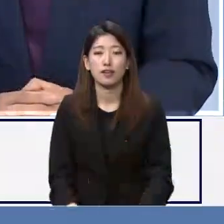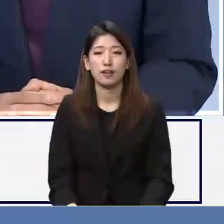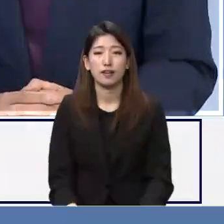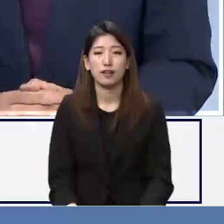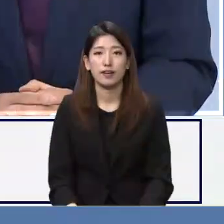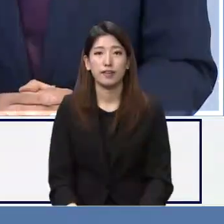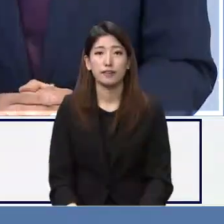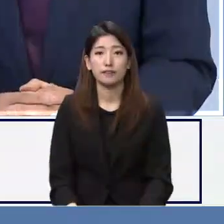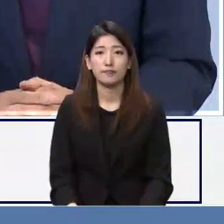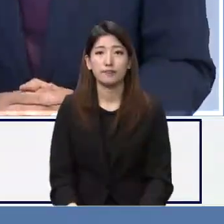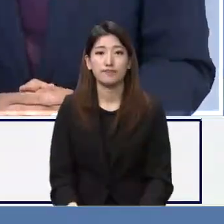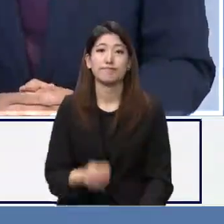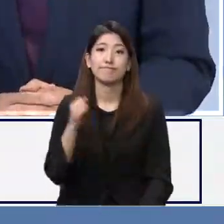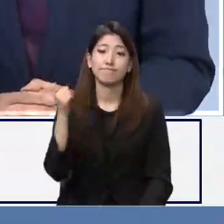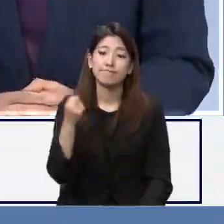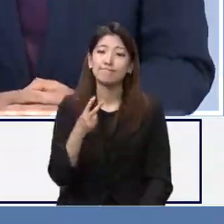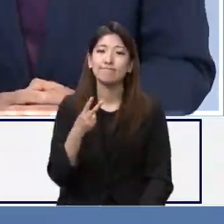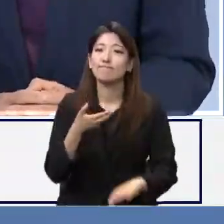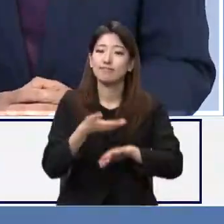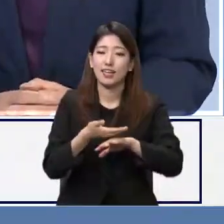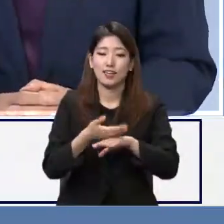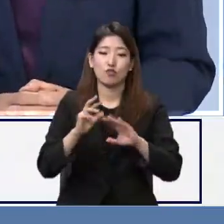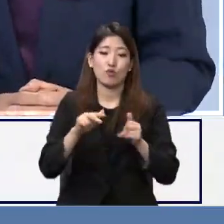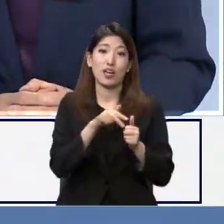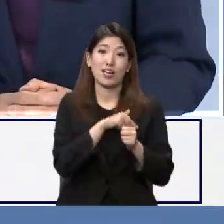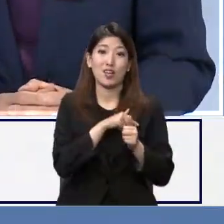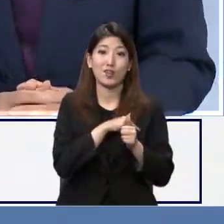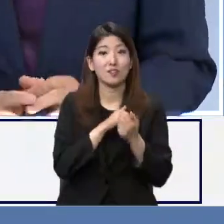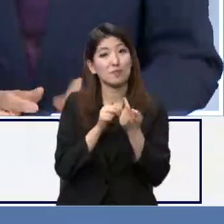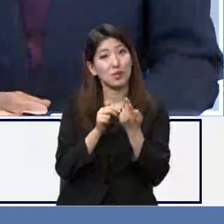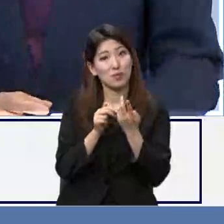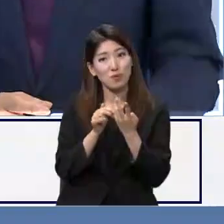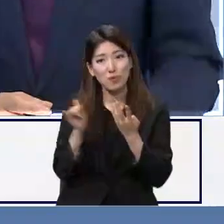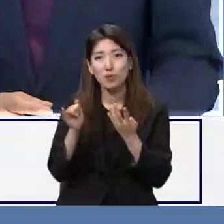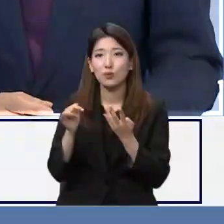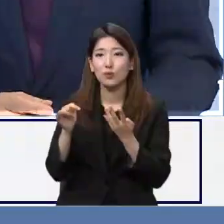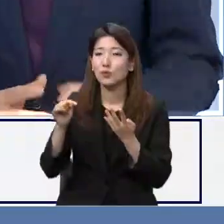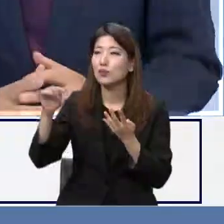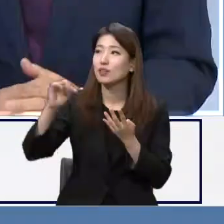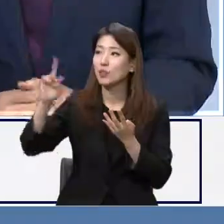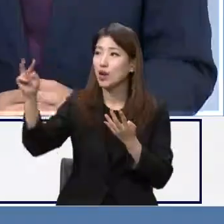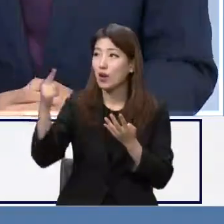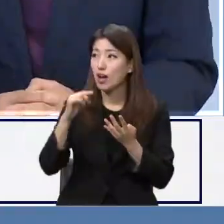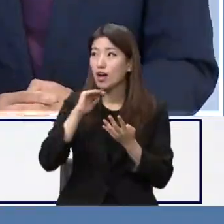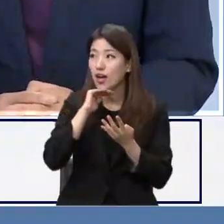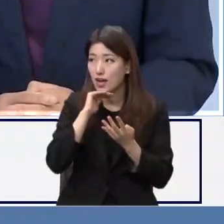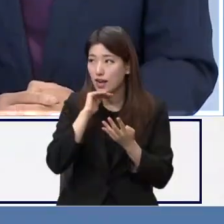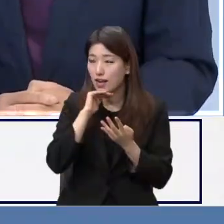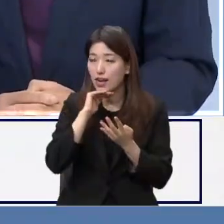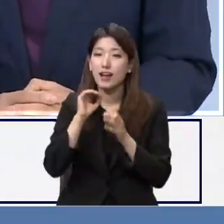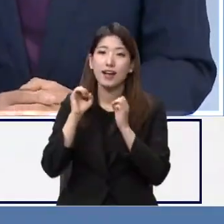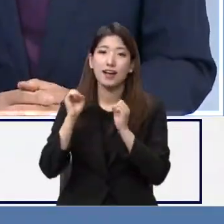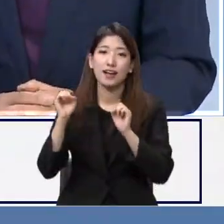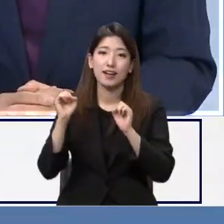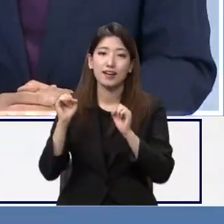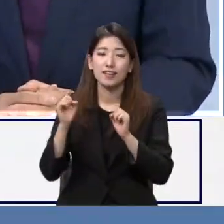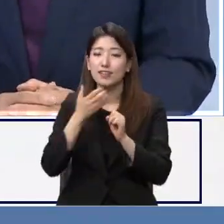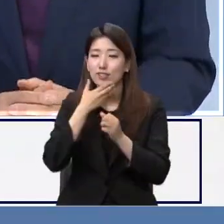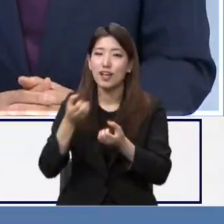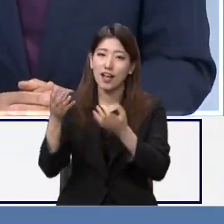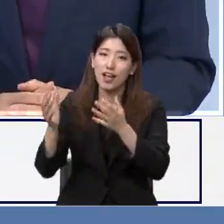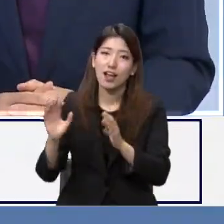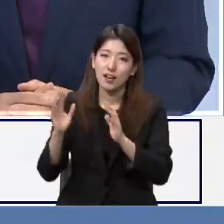서른 의원을 비롯해서 많은 의원들도 이제 공황이 이제 마중을 나갔는데 뭐 이런 거 역시 앞으로 이낙연